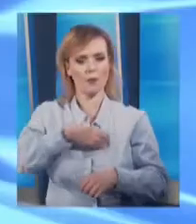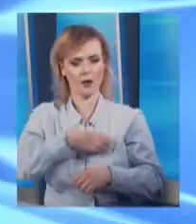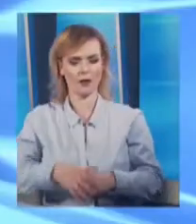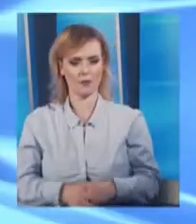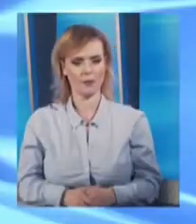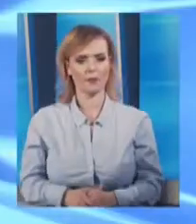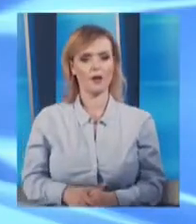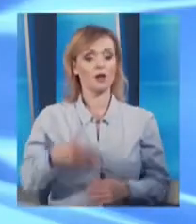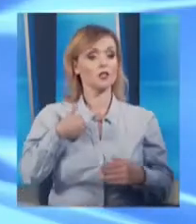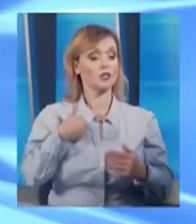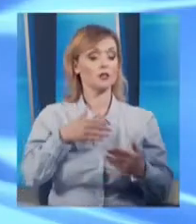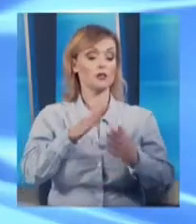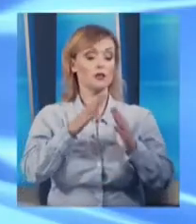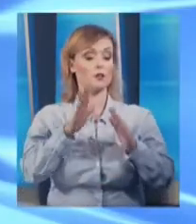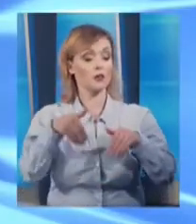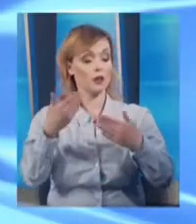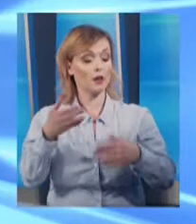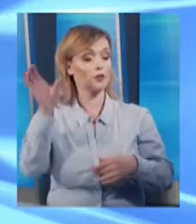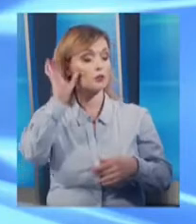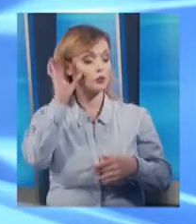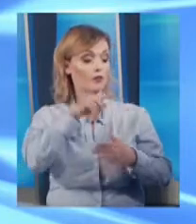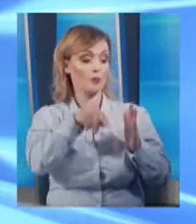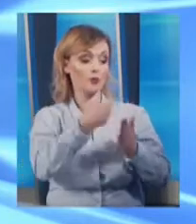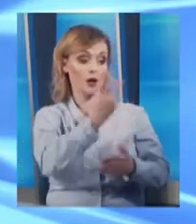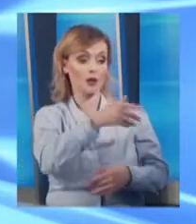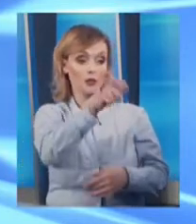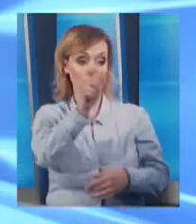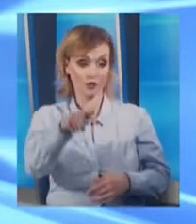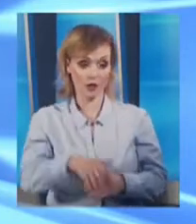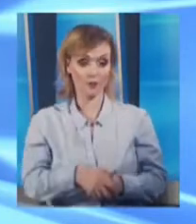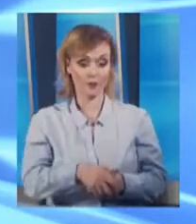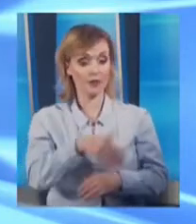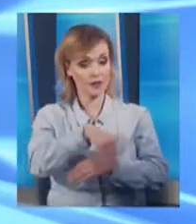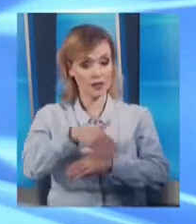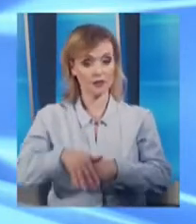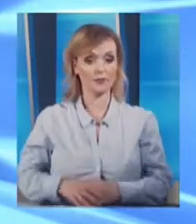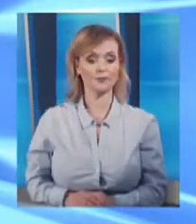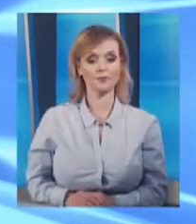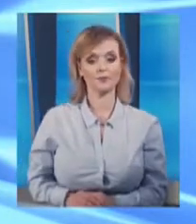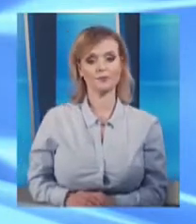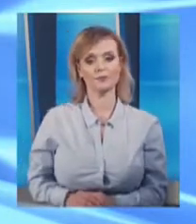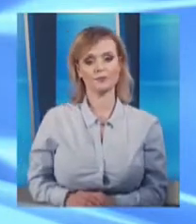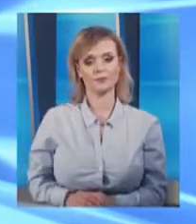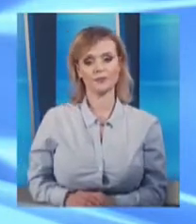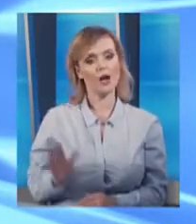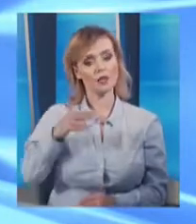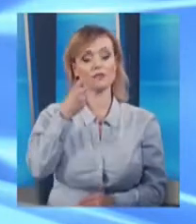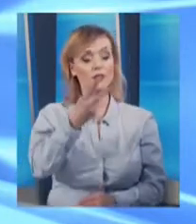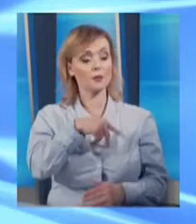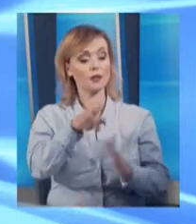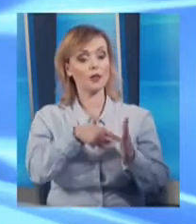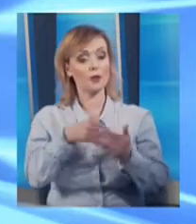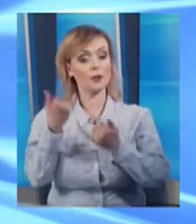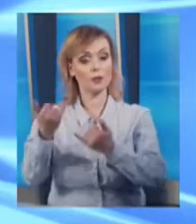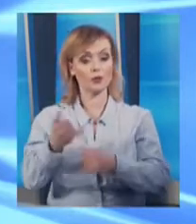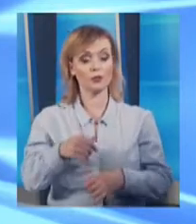mergem la întrebările din partea alegătorilor și ulterior să continuăm discuția dacă ne rămâne timp mai jos. Haideți să vedem întrebarea